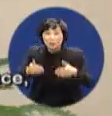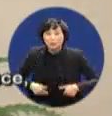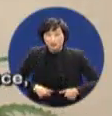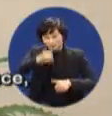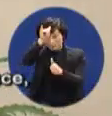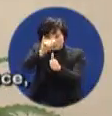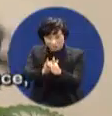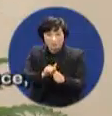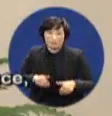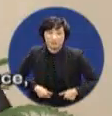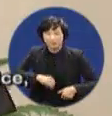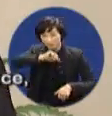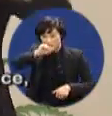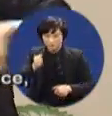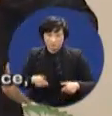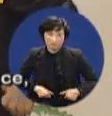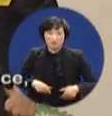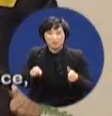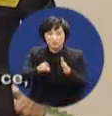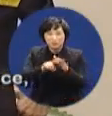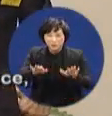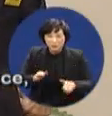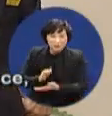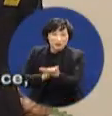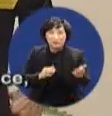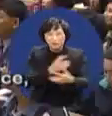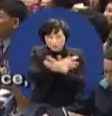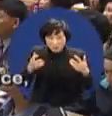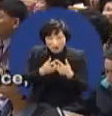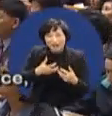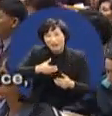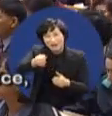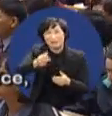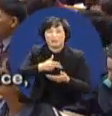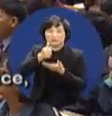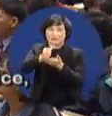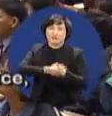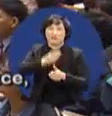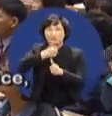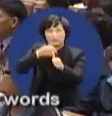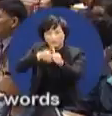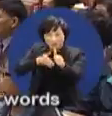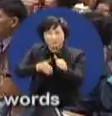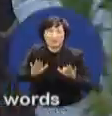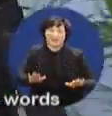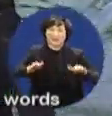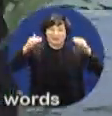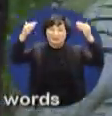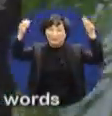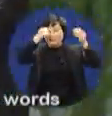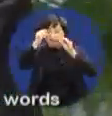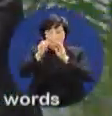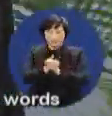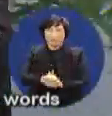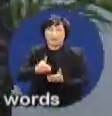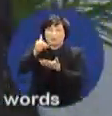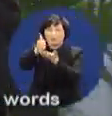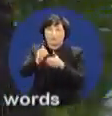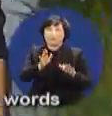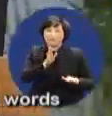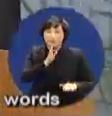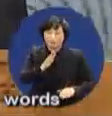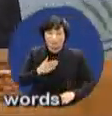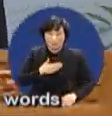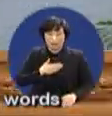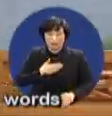충성, 순종, 믿음이 충만하기를 주님의 이름으로 축원합니다. 두 손 번쩍 들고 주님 이 사실을